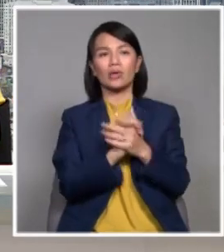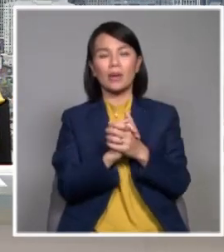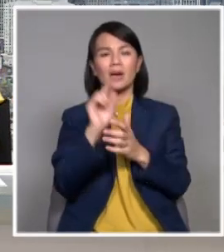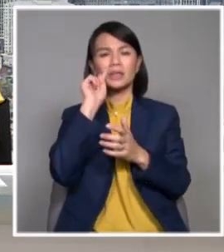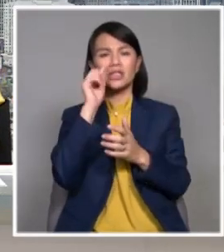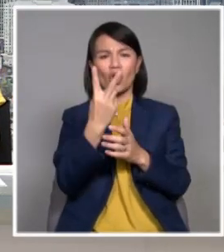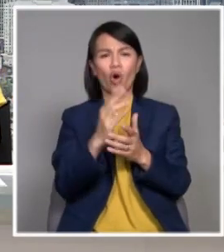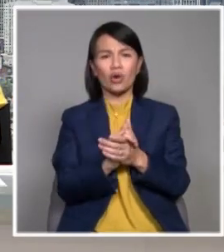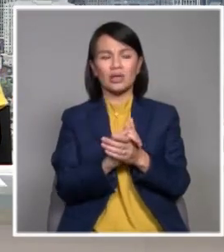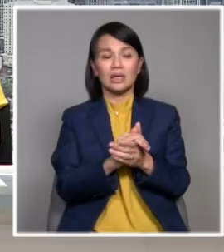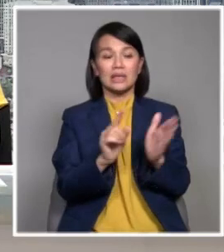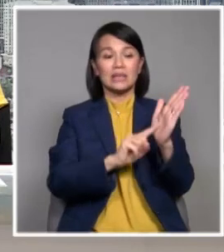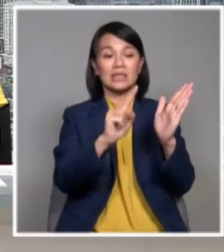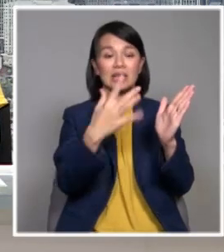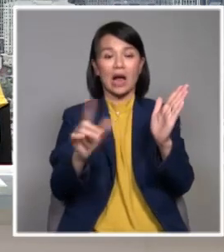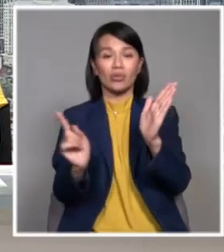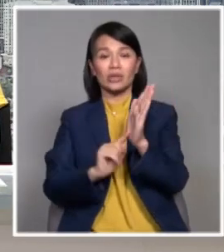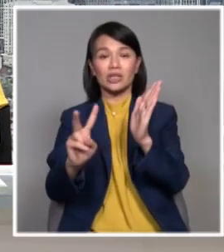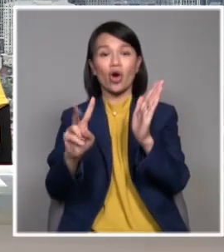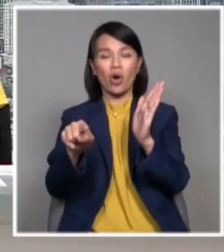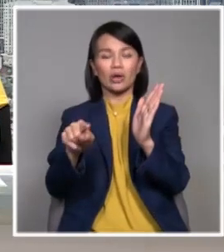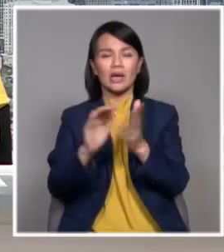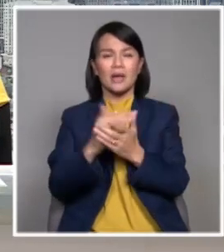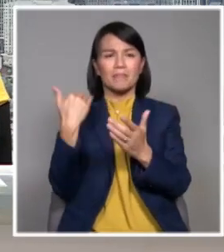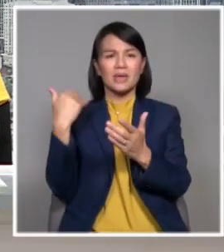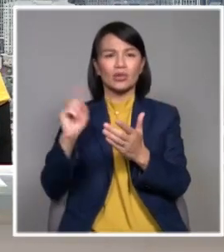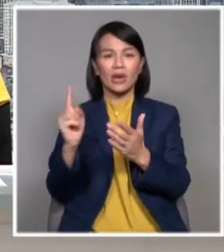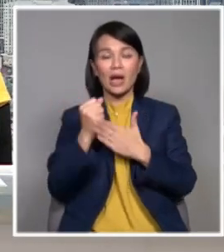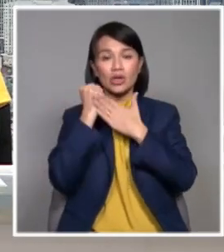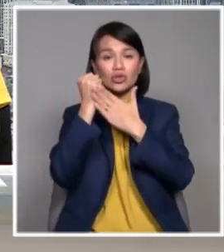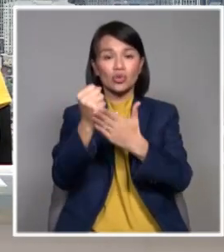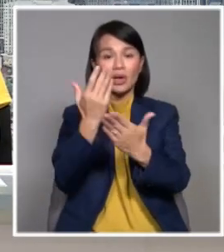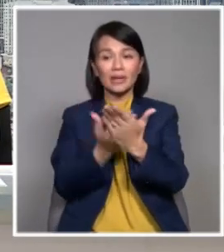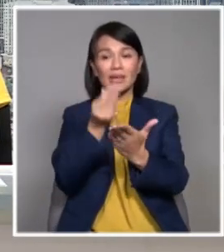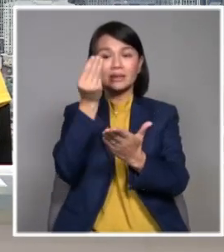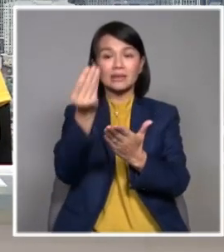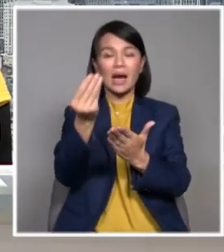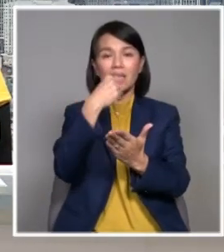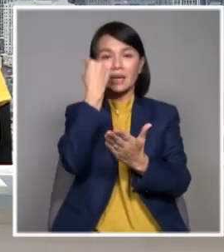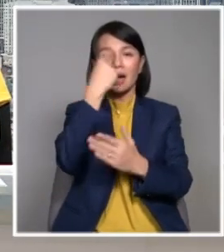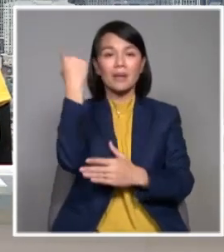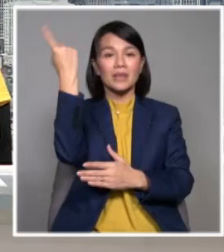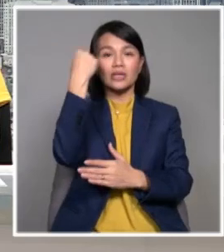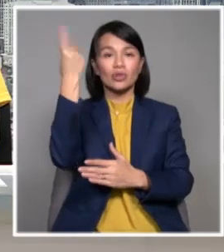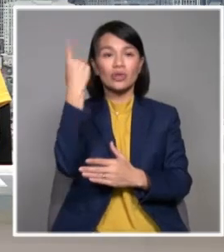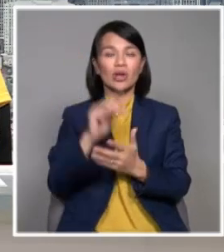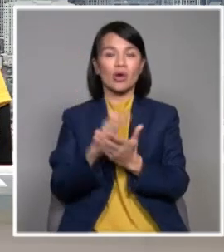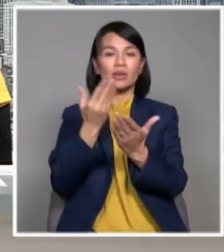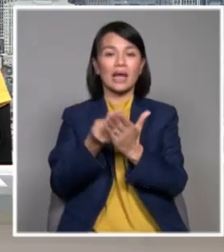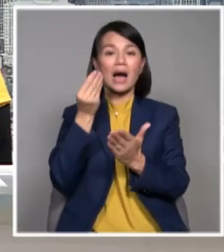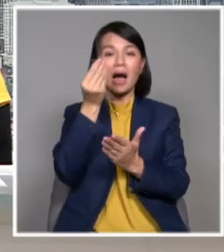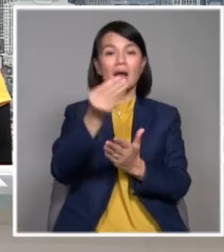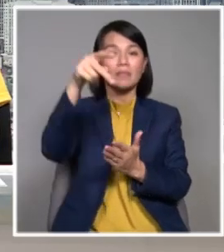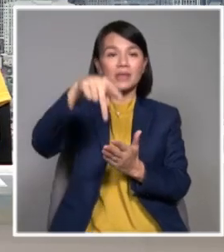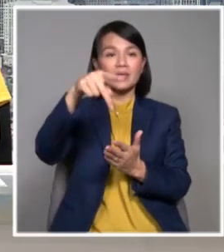2ที่จะมีการเพิ่มการจ่ายสมทบให้กับผู้ที่จะเดินทางท่องเที่ยวแล้วก็จะได้รับเป็นพิเศษด้วยสำห